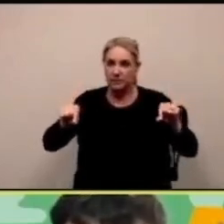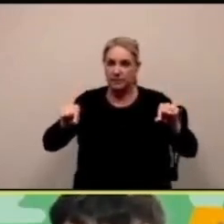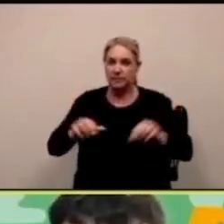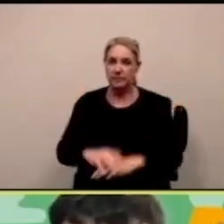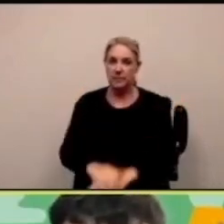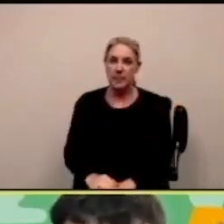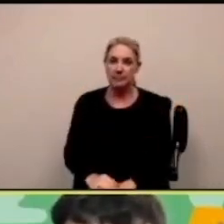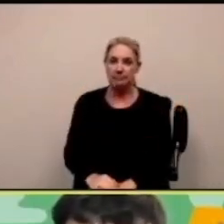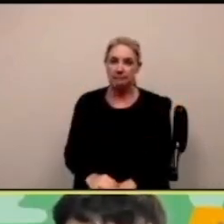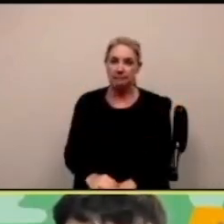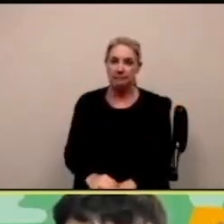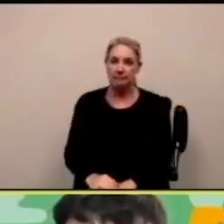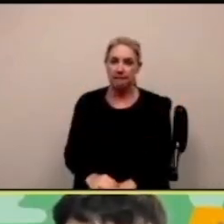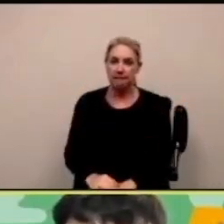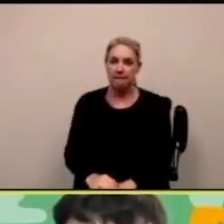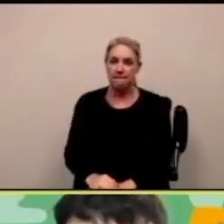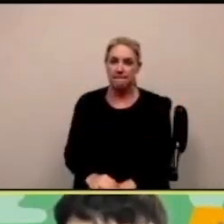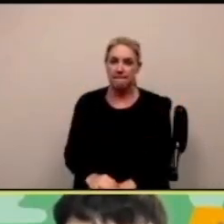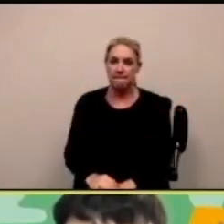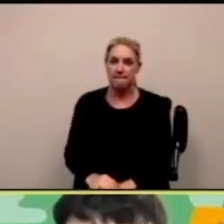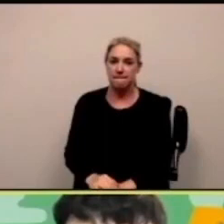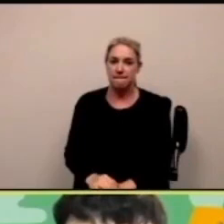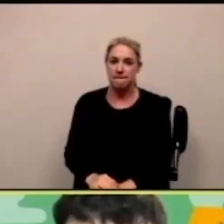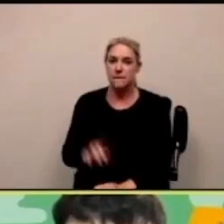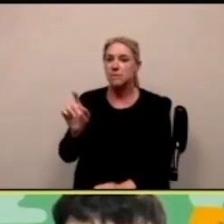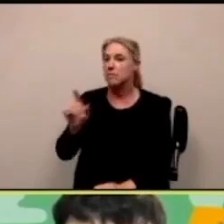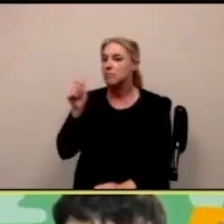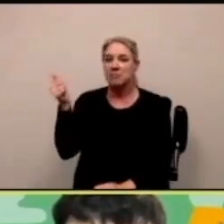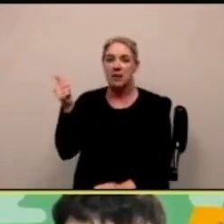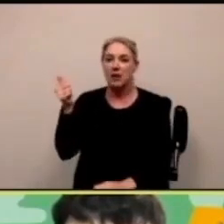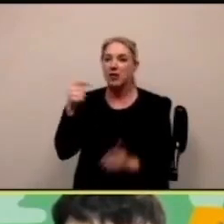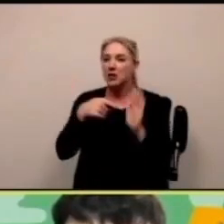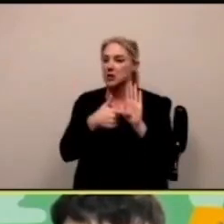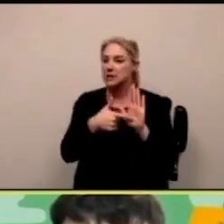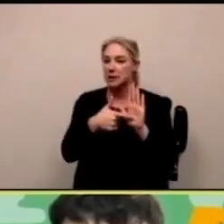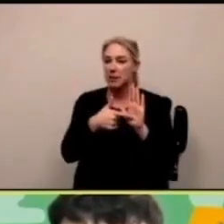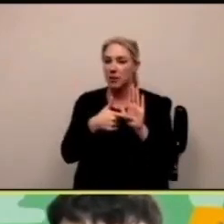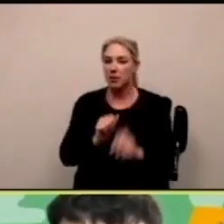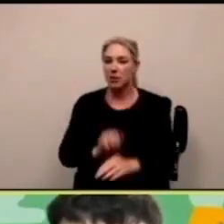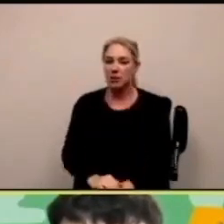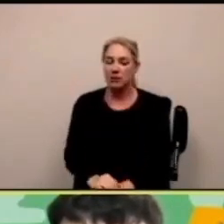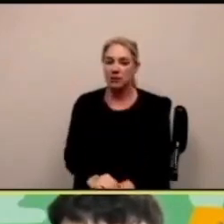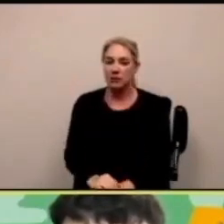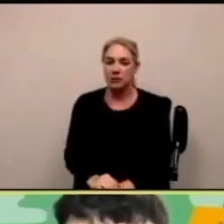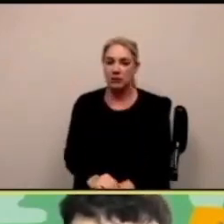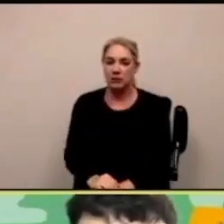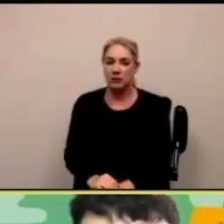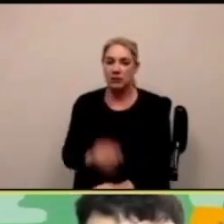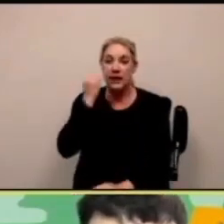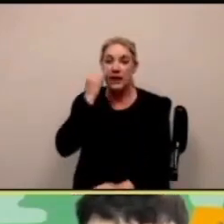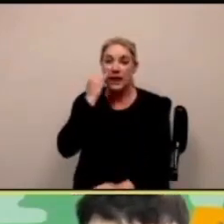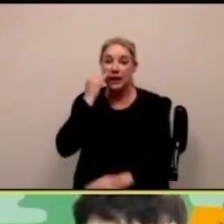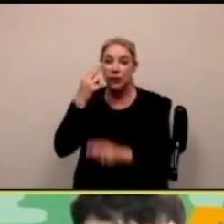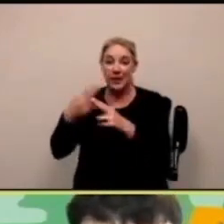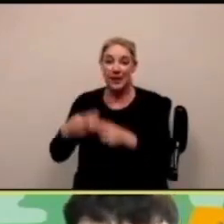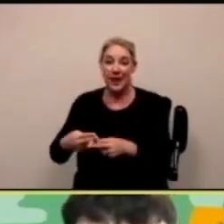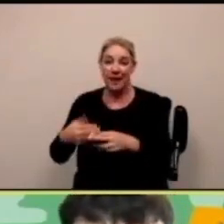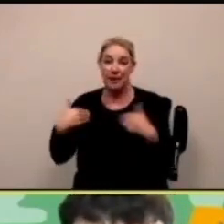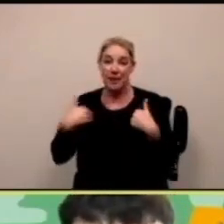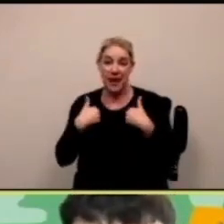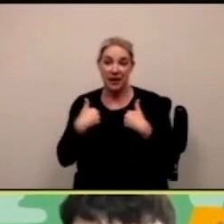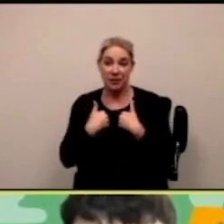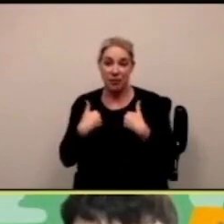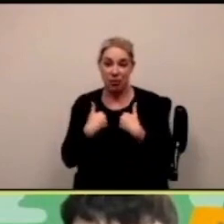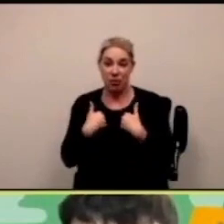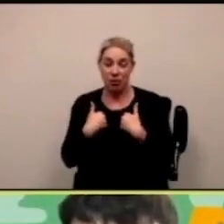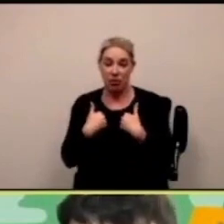盲人のフォントも文字の色も変えることはできますシェアとこちらの方のテキストボックスの内容も変えることも